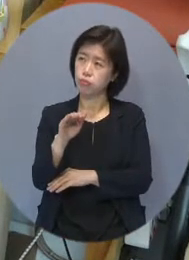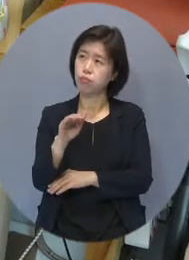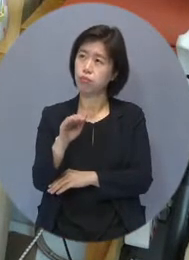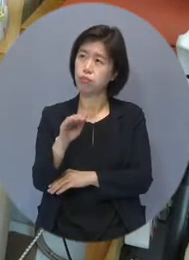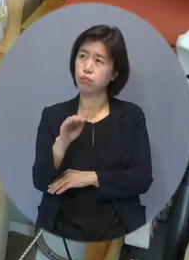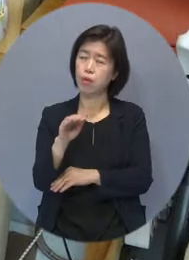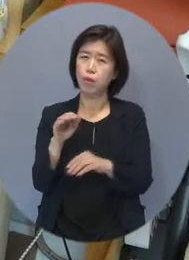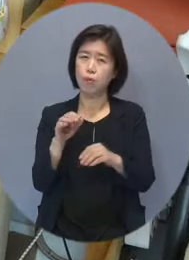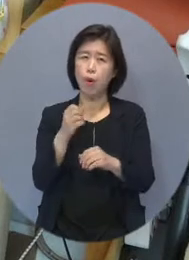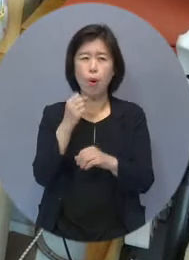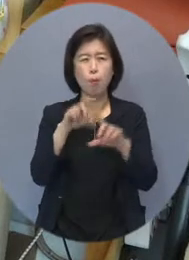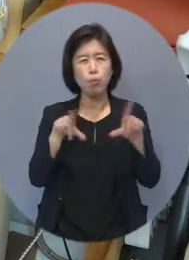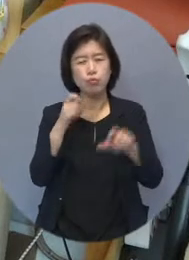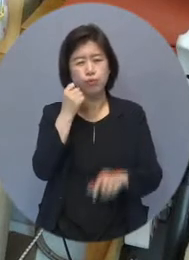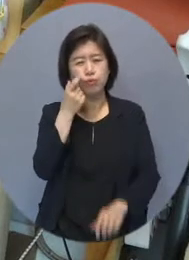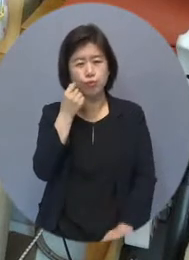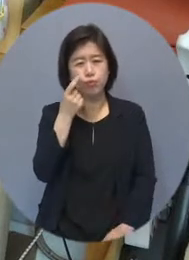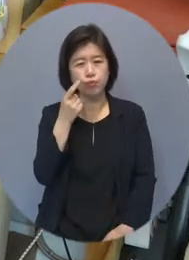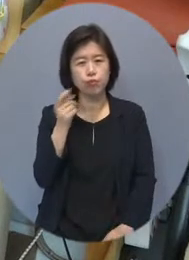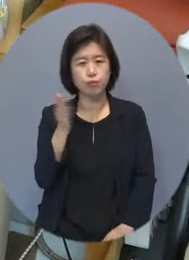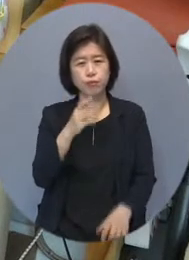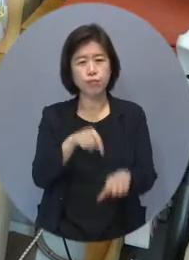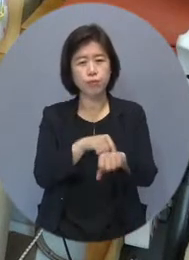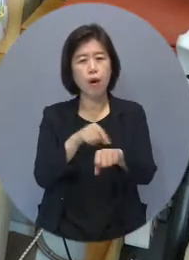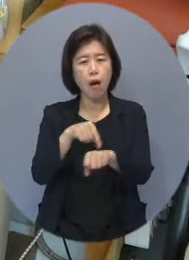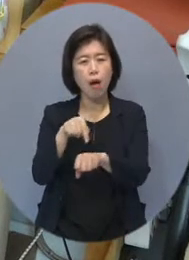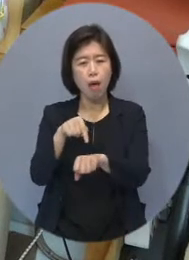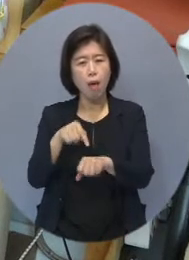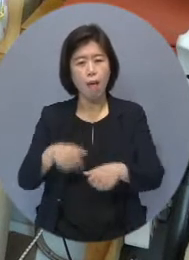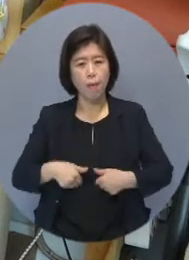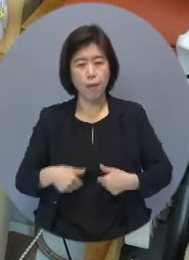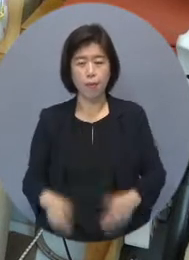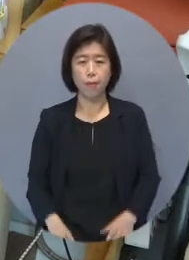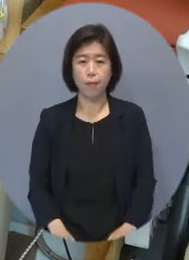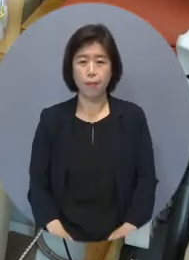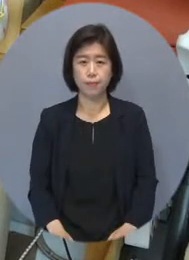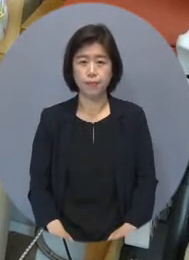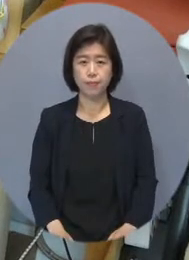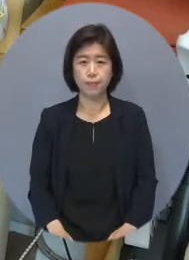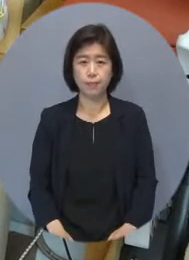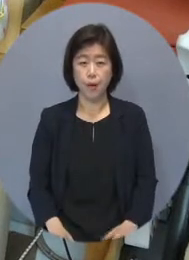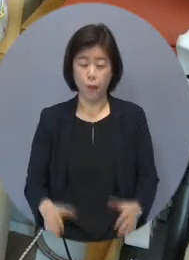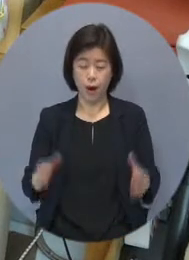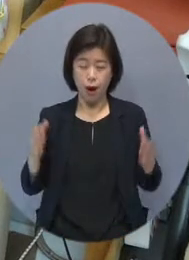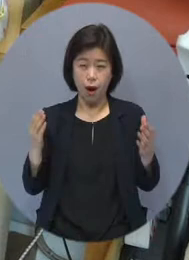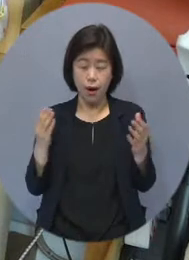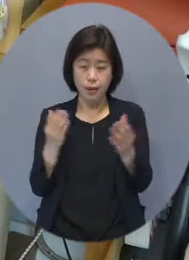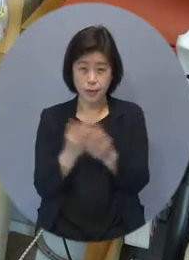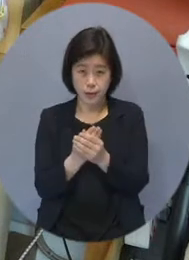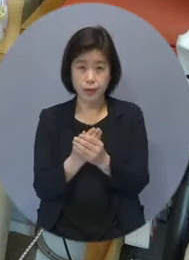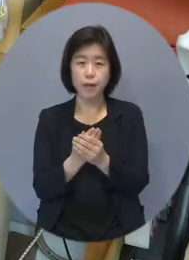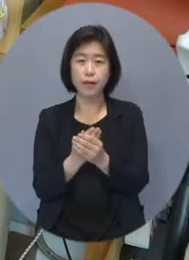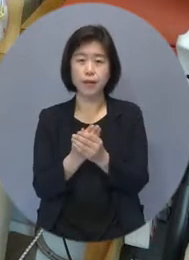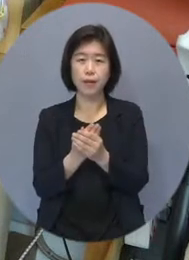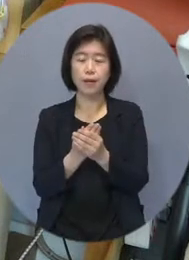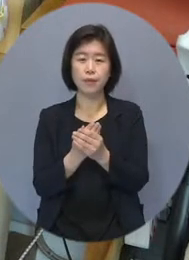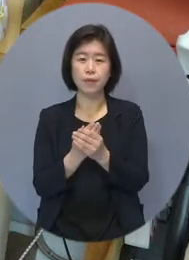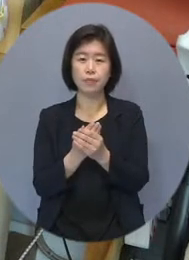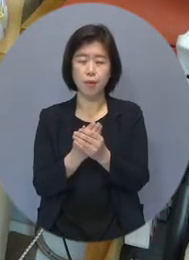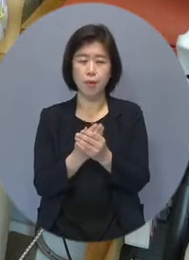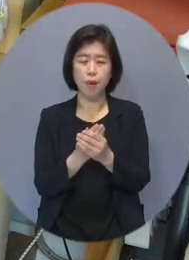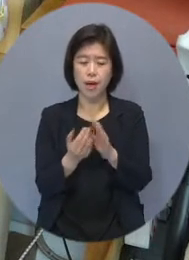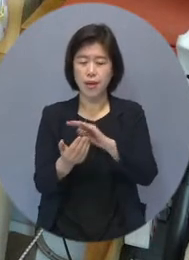이제 걸리고요. 뭐 이거를 이제 완전히 만들어져 있는 것들 스터디 안 하고